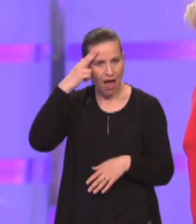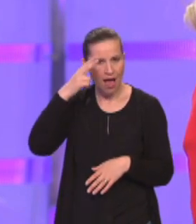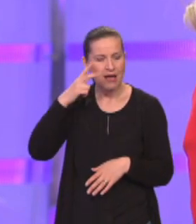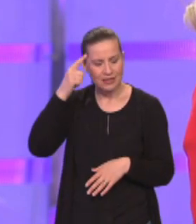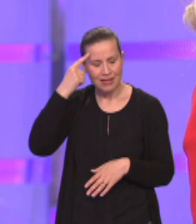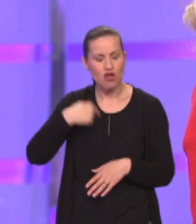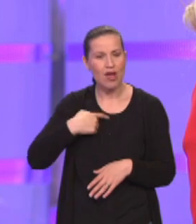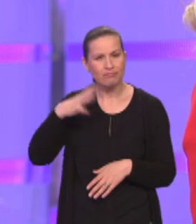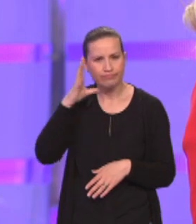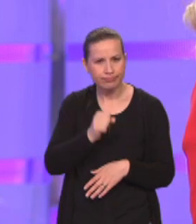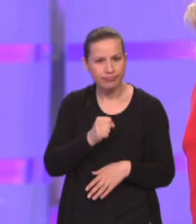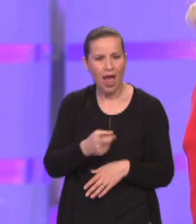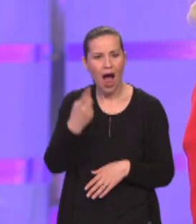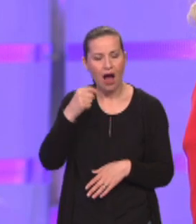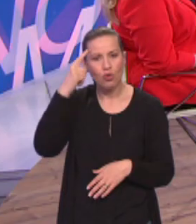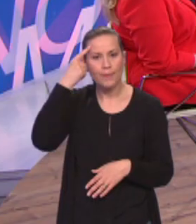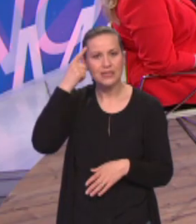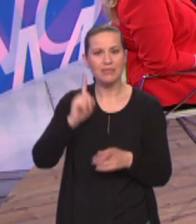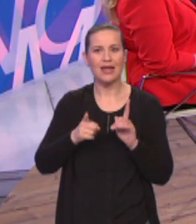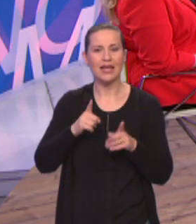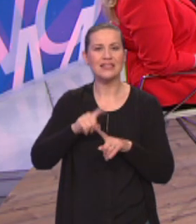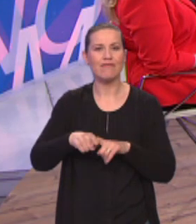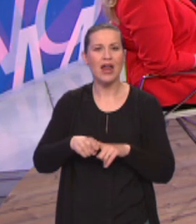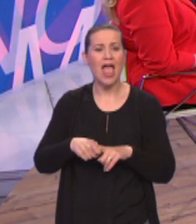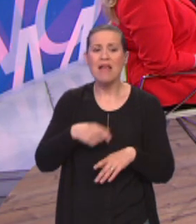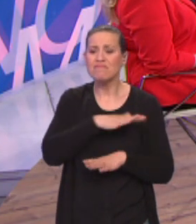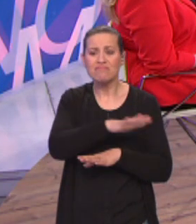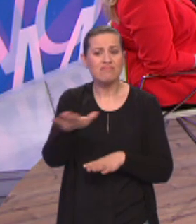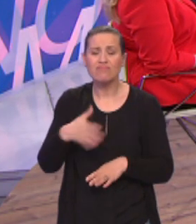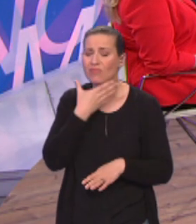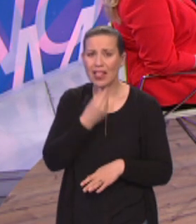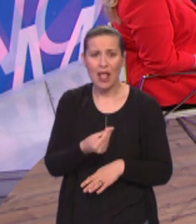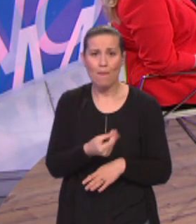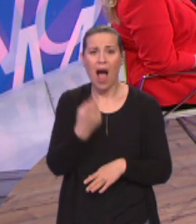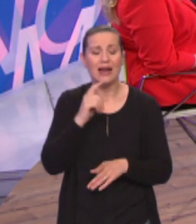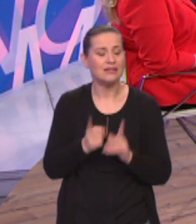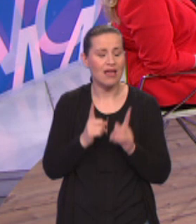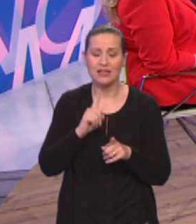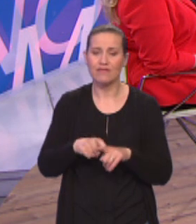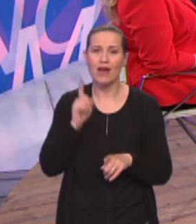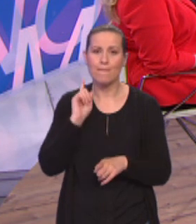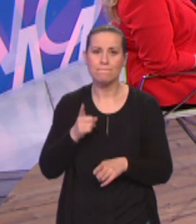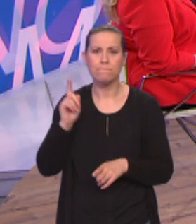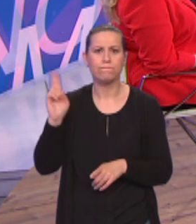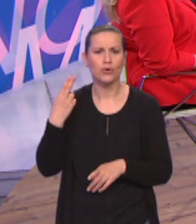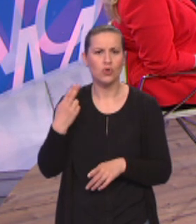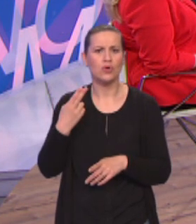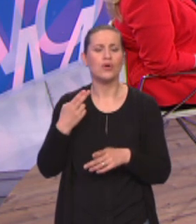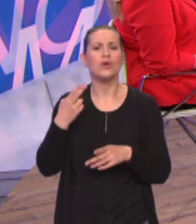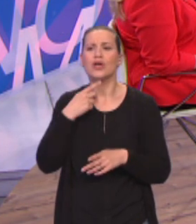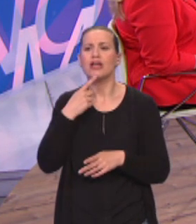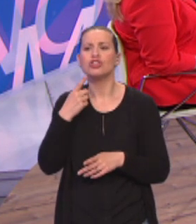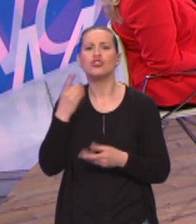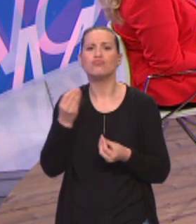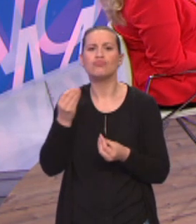Ljutiti zašto? Zato što smatram da neke stvari, sve to lijepo, svi smo mi dragi, ali neke se stvari moraju prozvati onim imenom kako